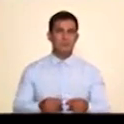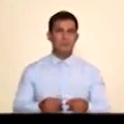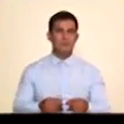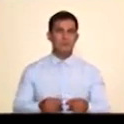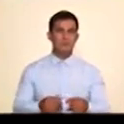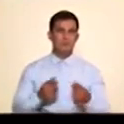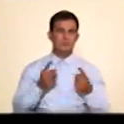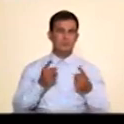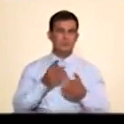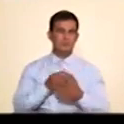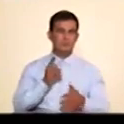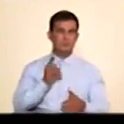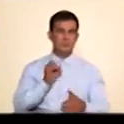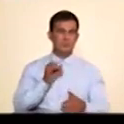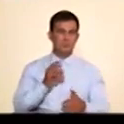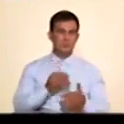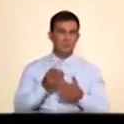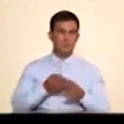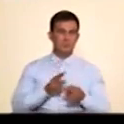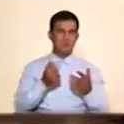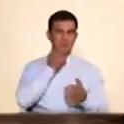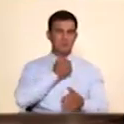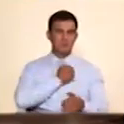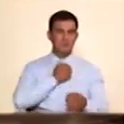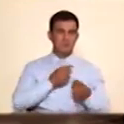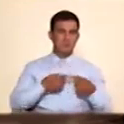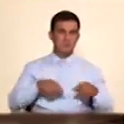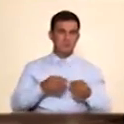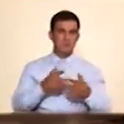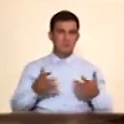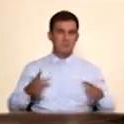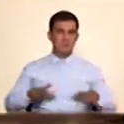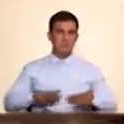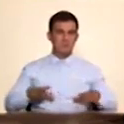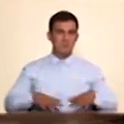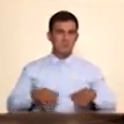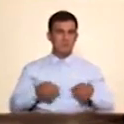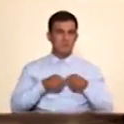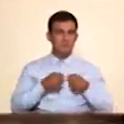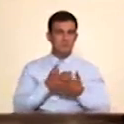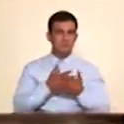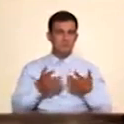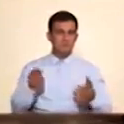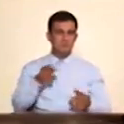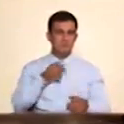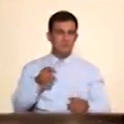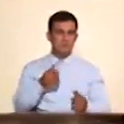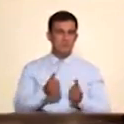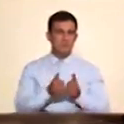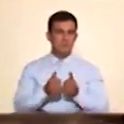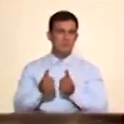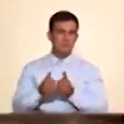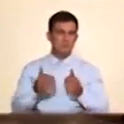Büyük Karl davrida Franklarda ananaviy xalq lashkari o'rnida otliq ritsirlar tizimi, ya'ni ritsirlik qo'shini vujudga